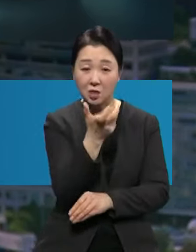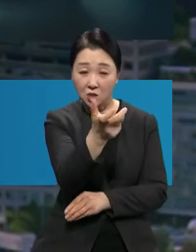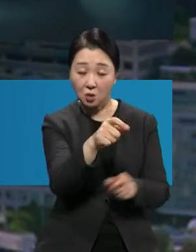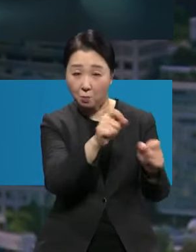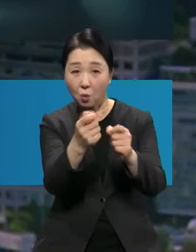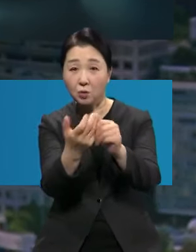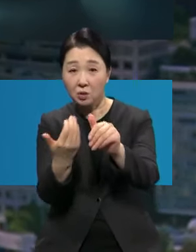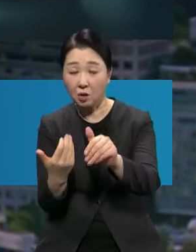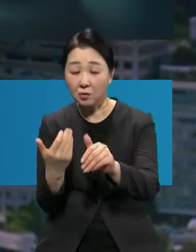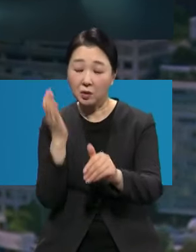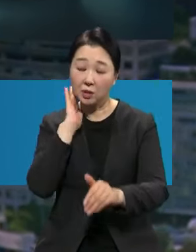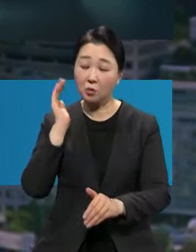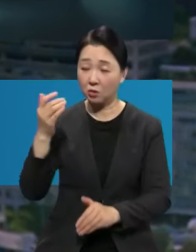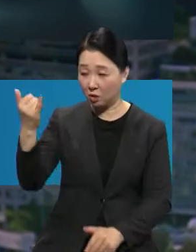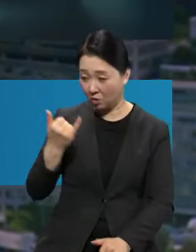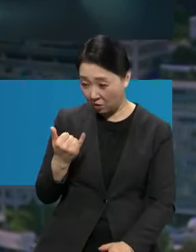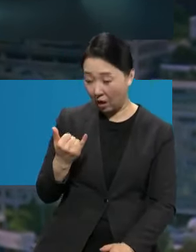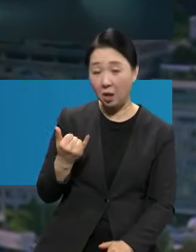받았던 대통령실의